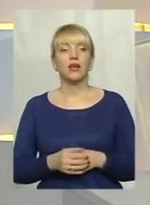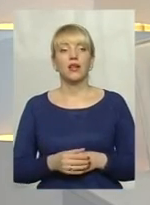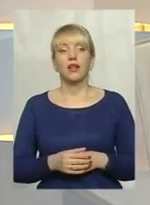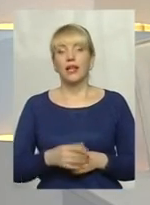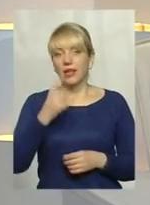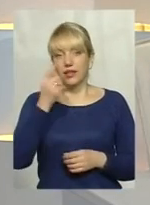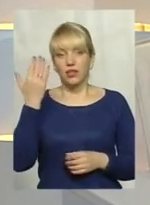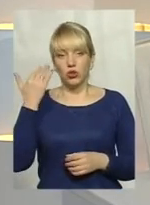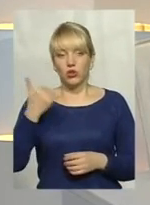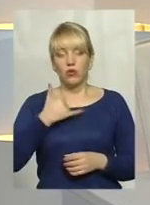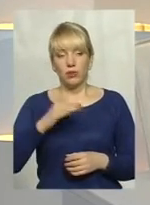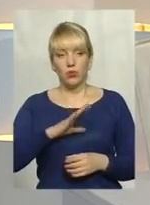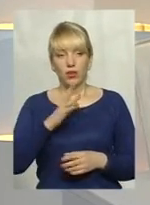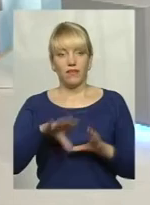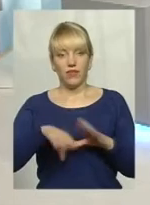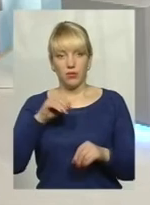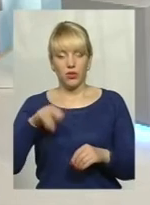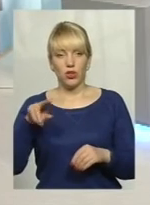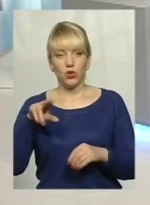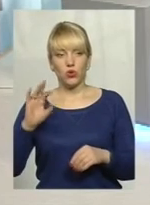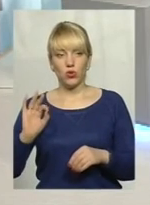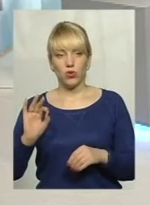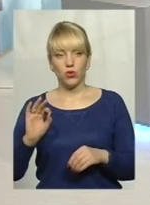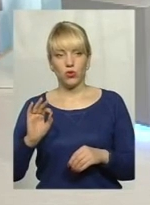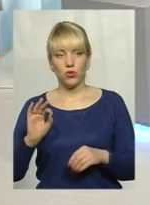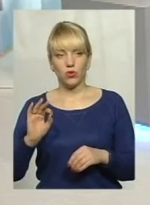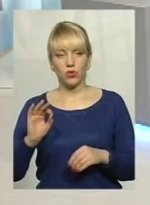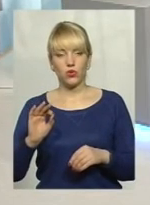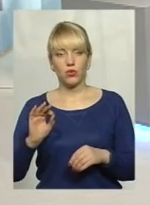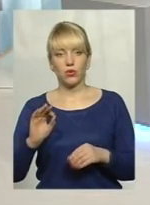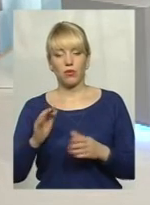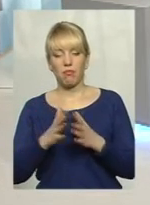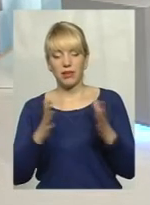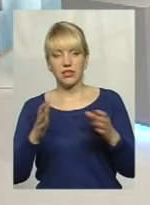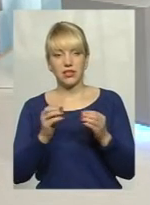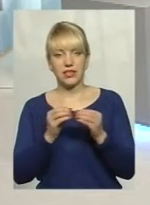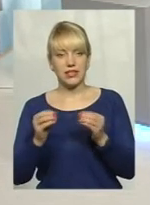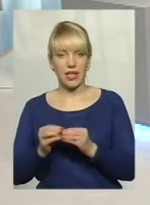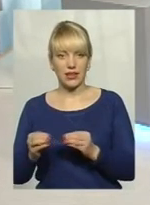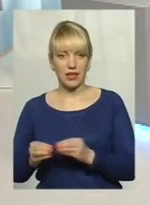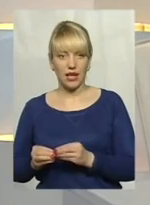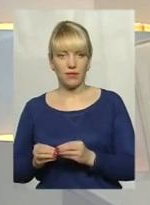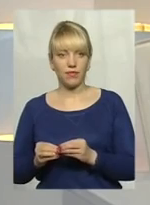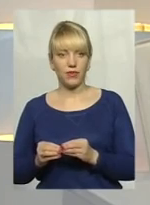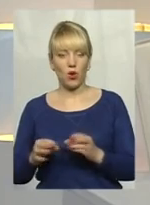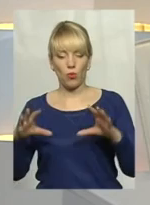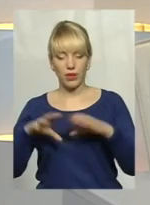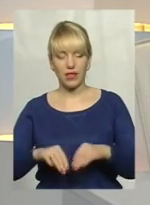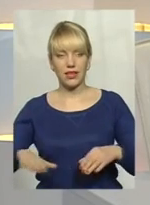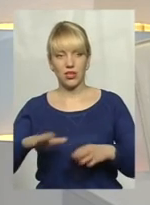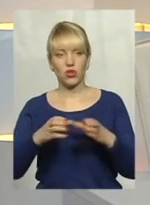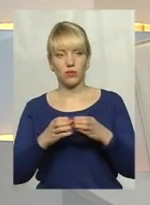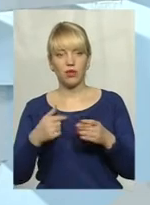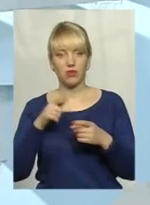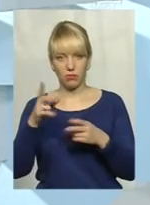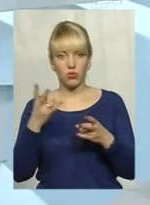Нещодавно у нас відбулися вибори ще до більше десятка об'єднаних тергромад. Їм теж необхідні ці зміни. Так я